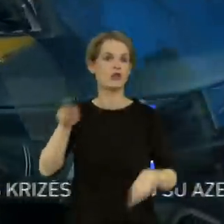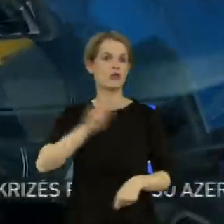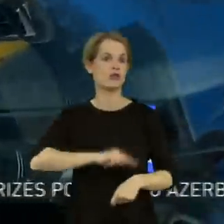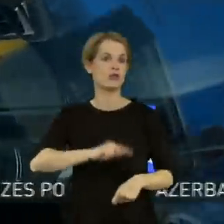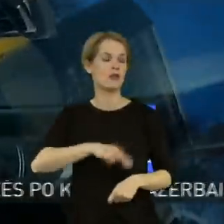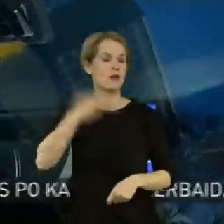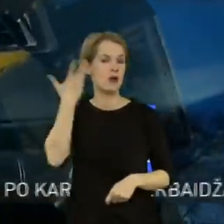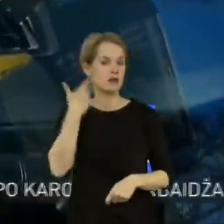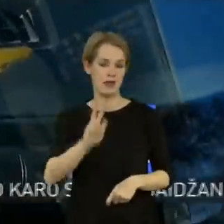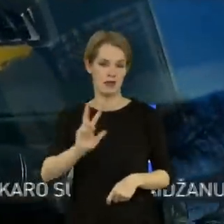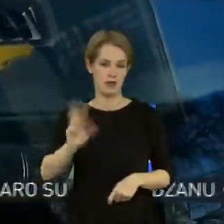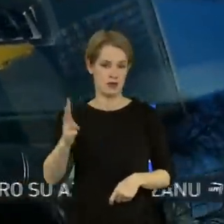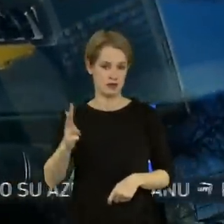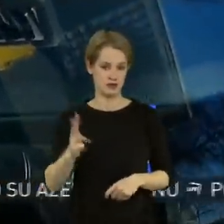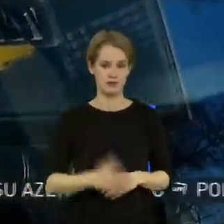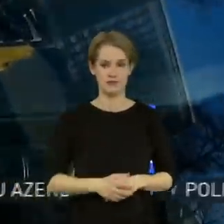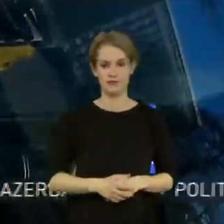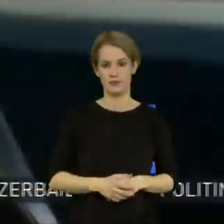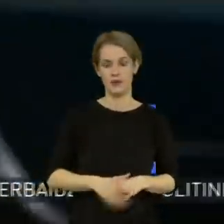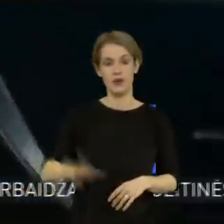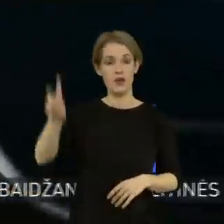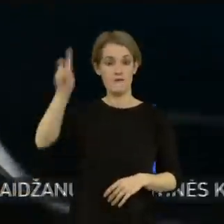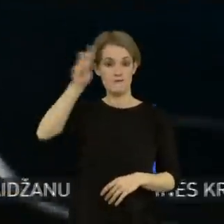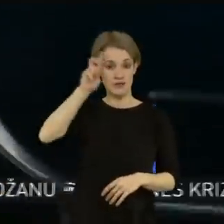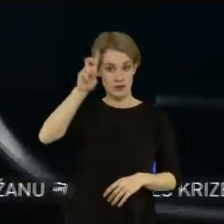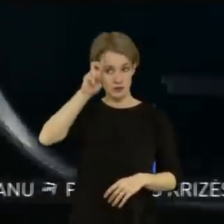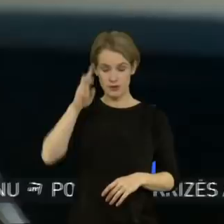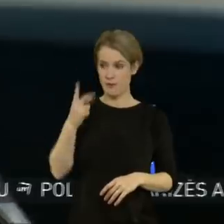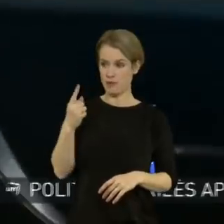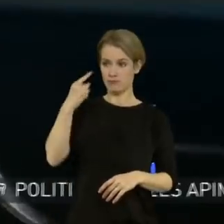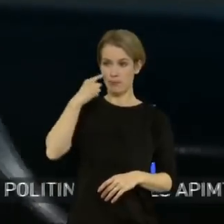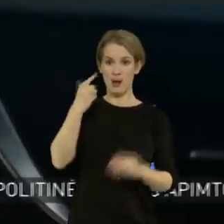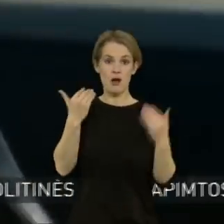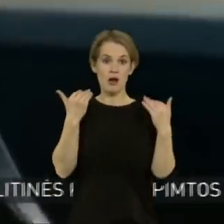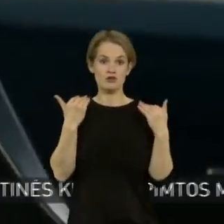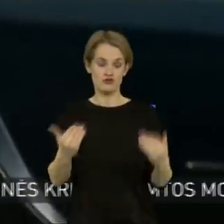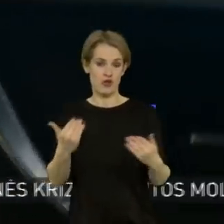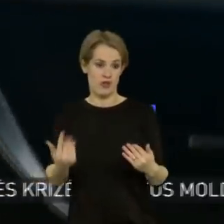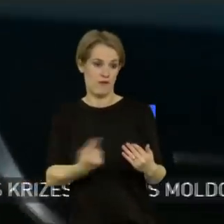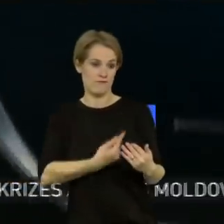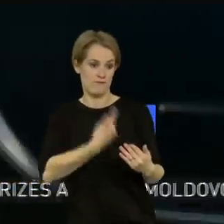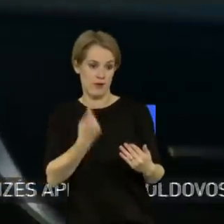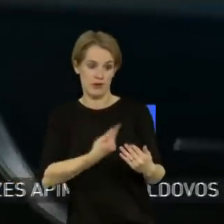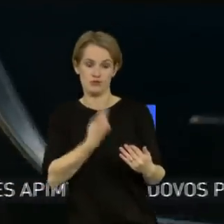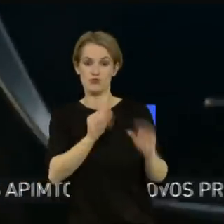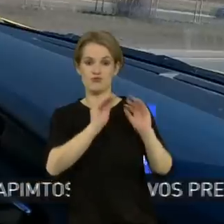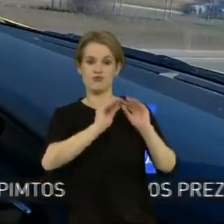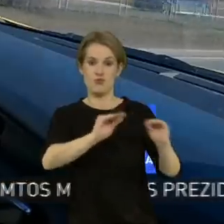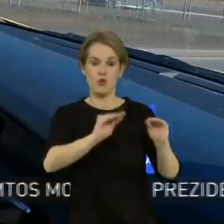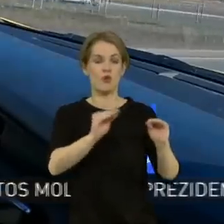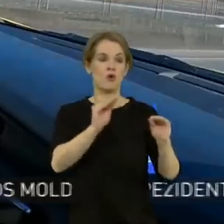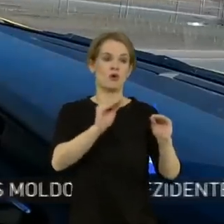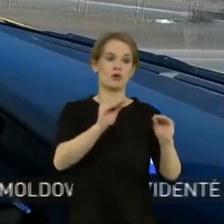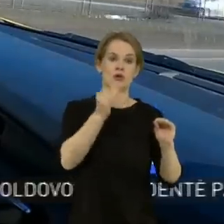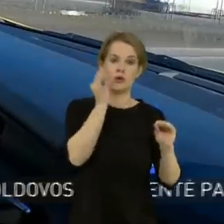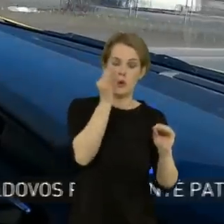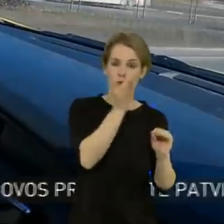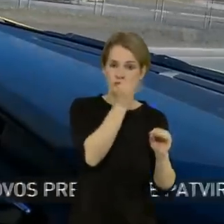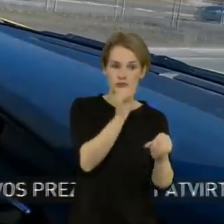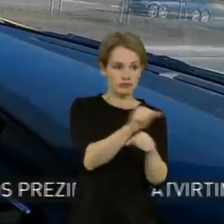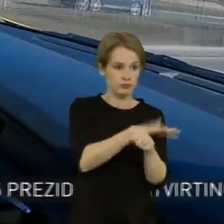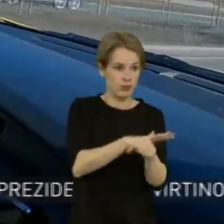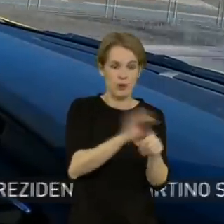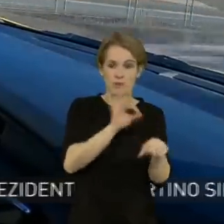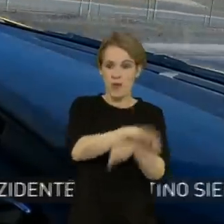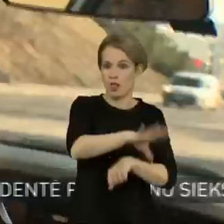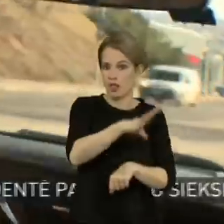tik šiandien apsižiūrėjo, negalinti versti instruktorių privalomai testuotis dėl koronaviruso, nenumačius kompensavimo. Pradžioje tai manau, kad